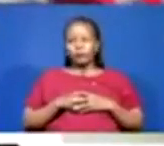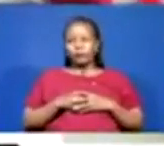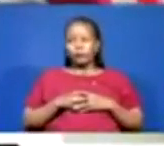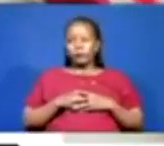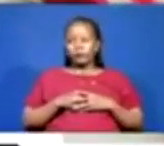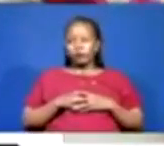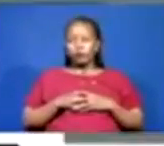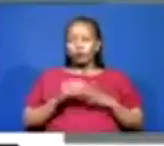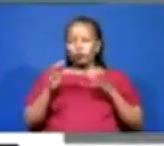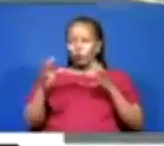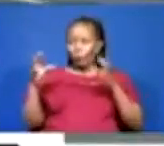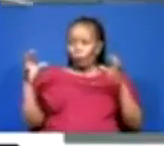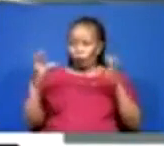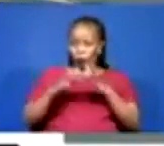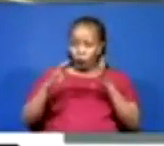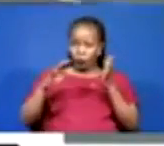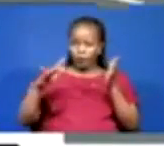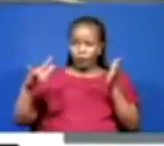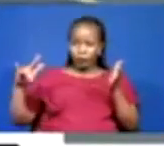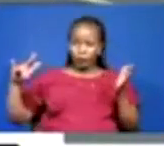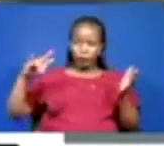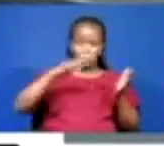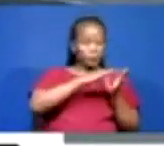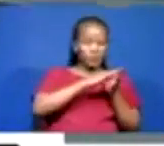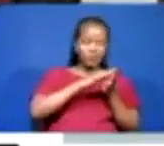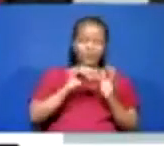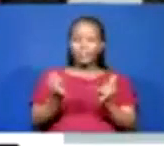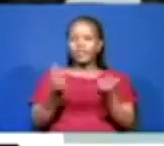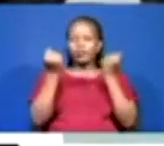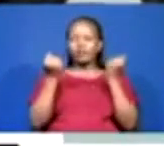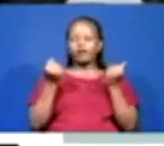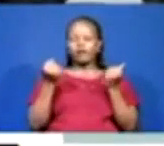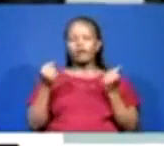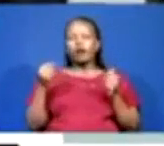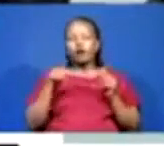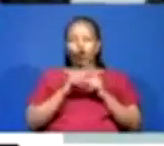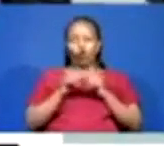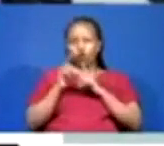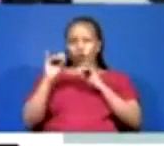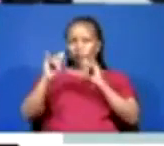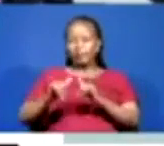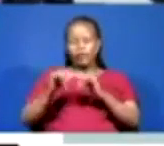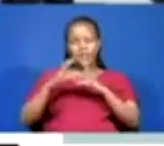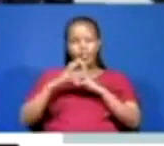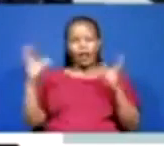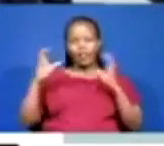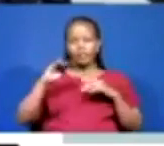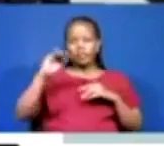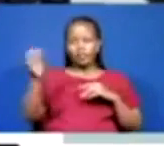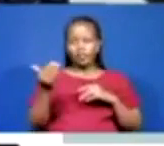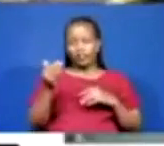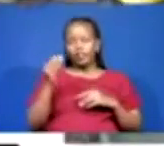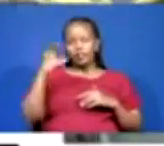The troops landed safe at Goma International Airport and will be based in the largest city in the Eastern Democratic Republic